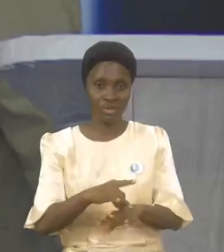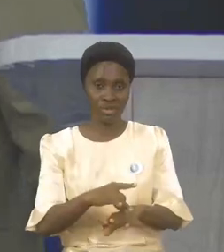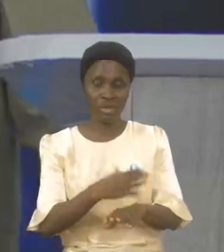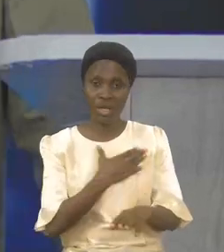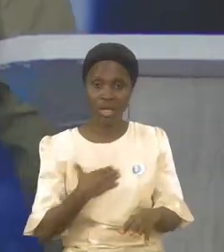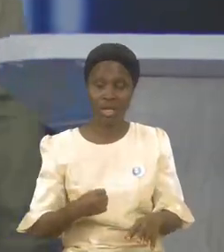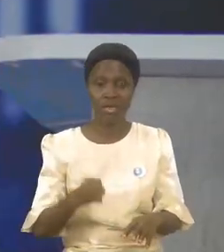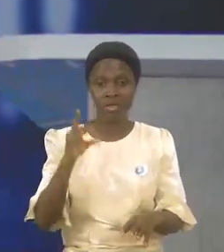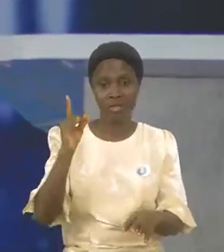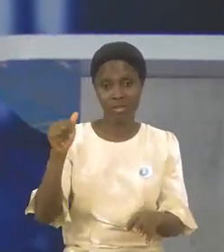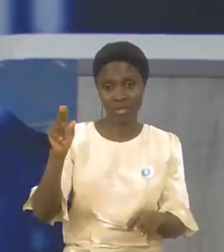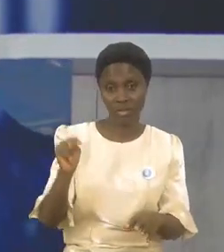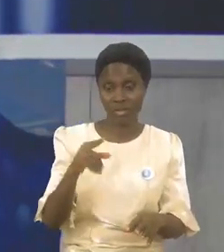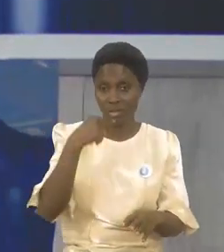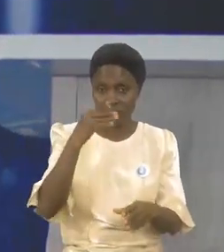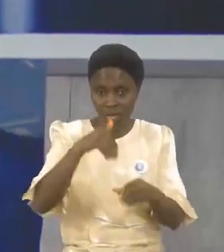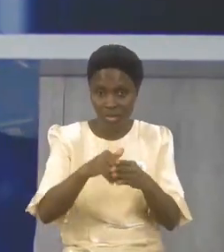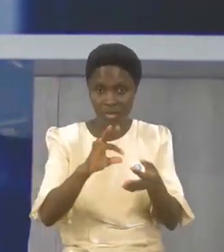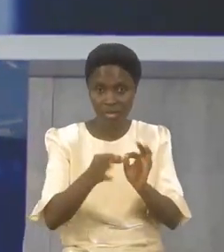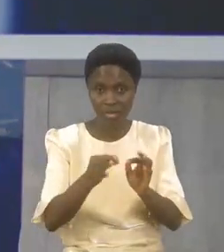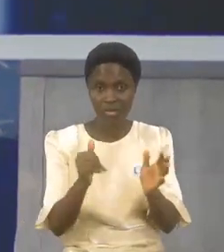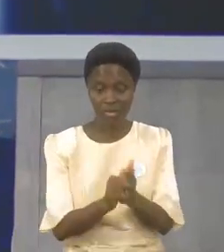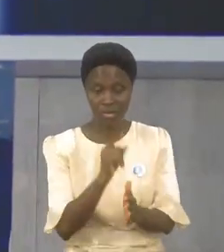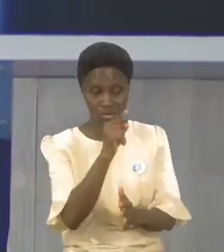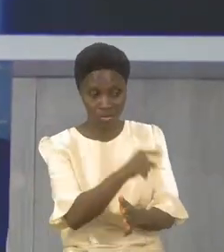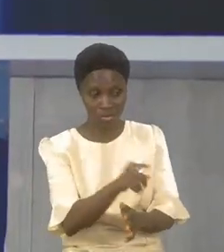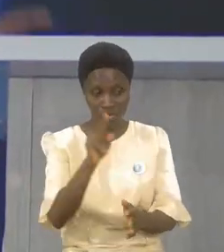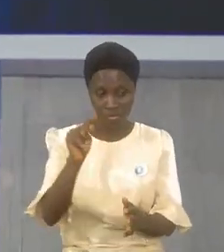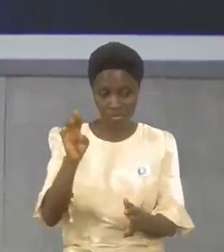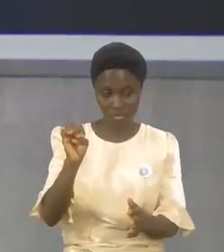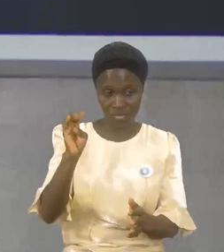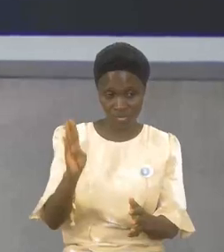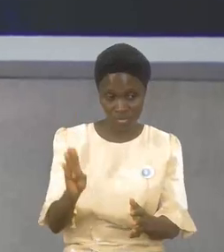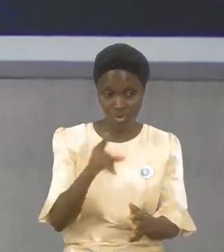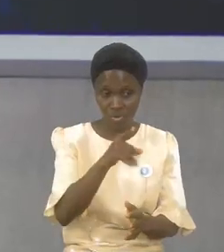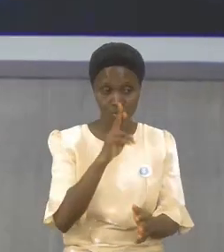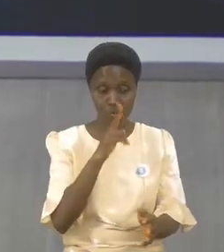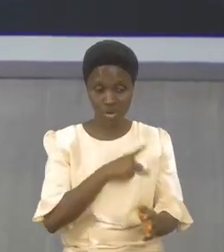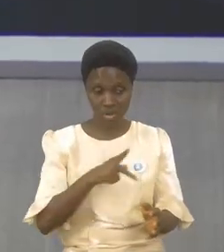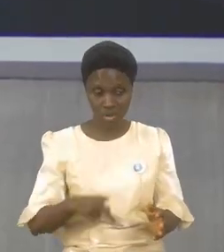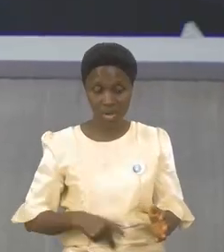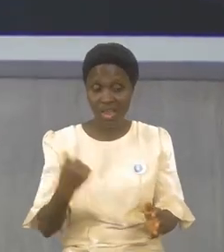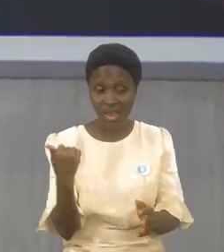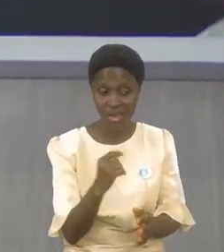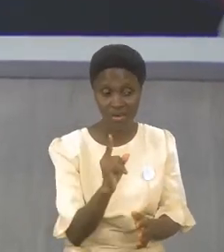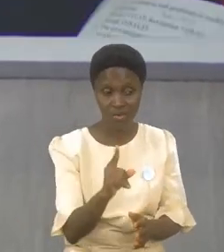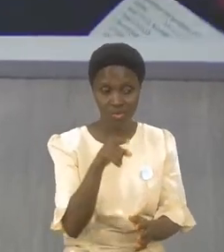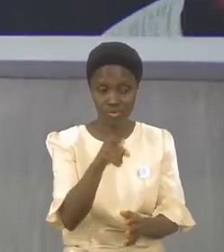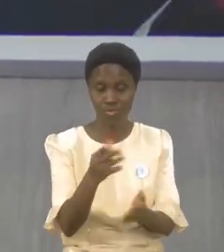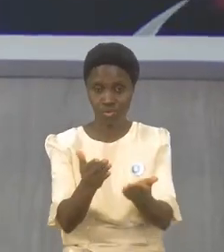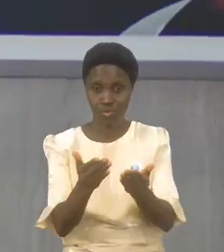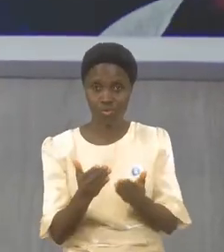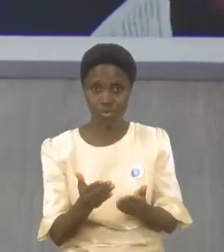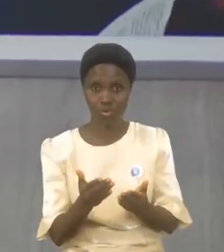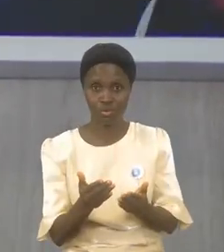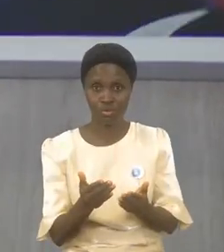l'empire babylonien a régné sur toute la terre et Daniel a dit dans son interprétation que toi, Nebuchadnezzar, tu es